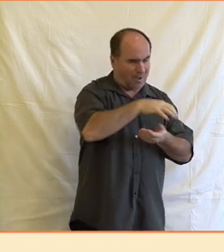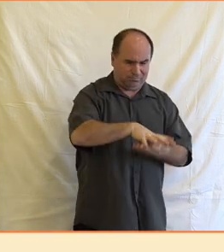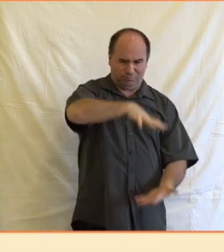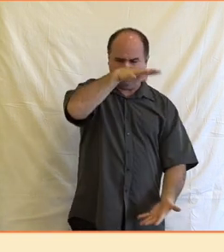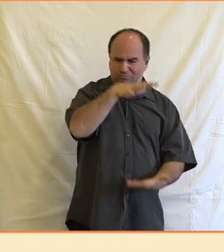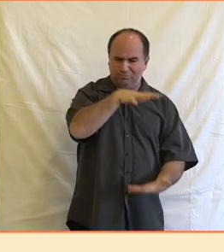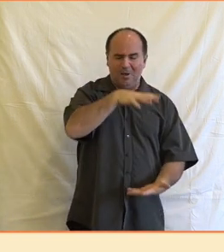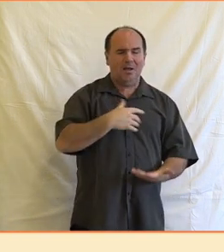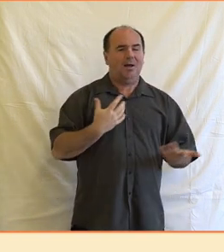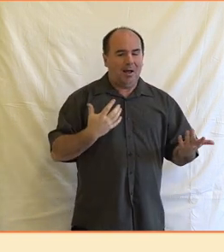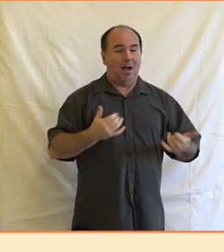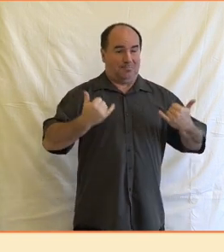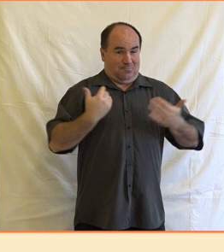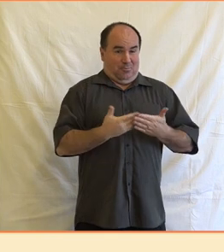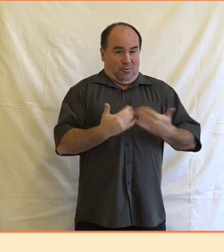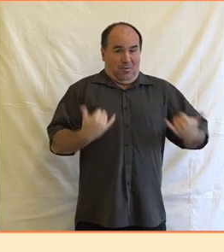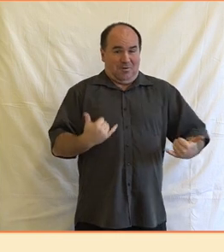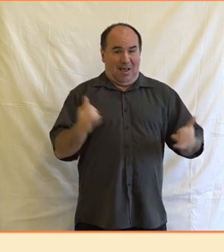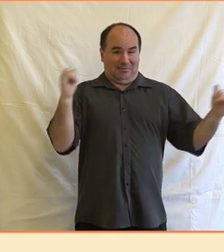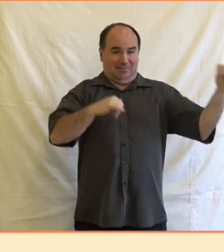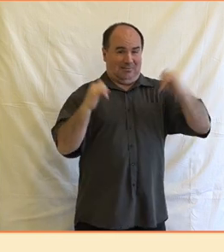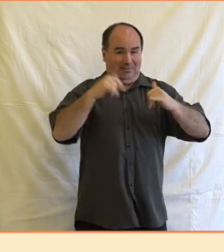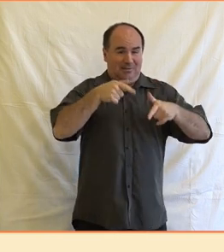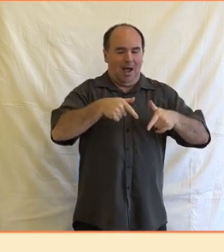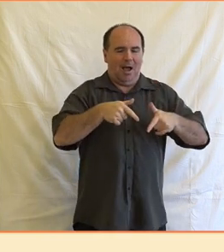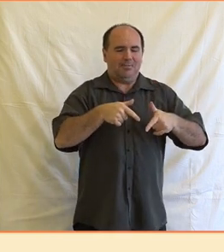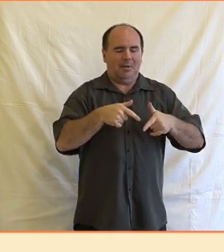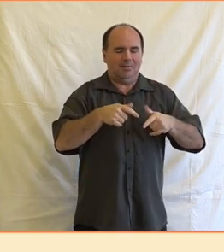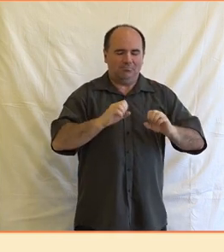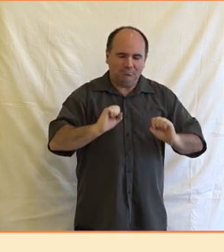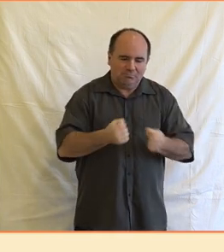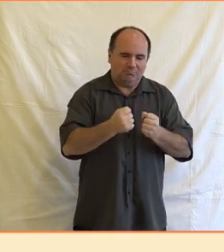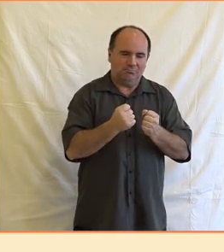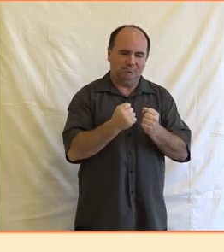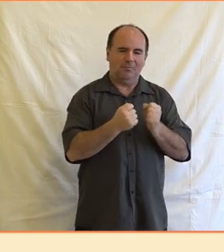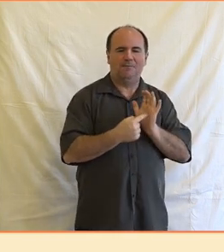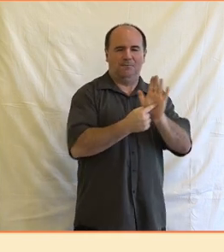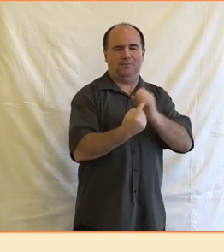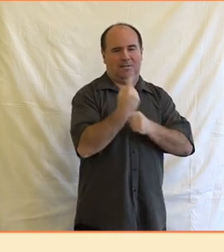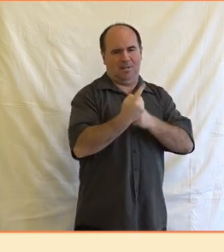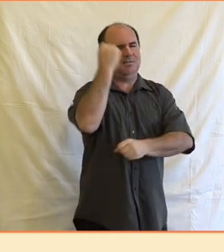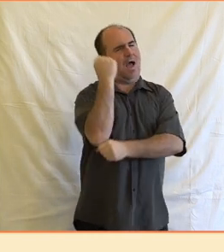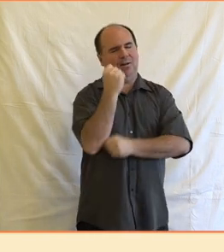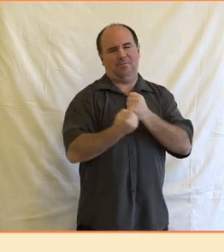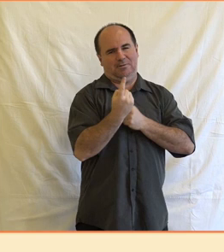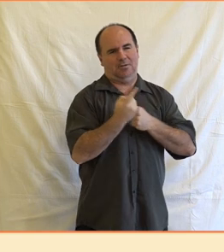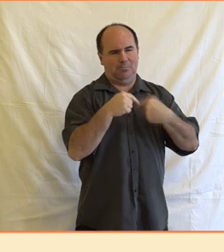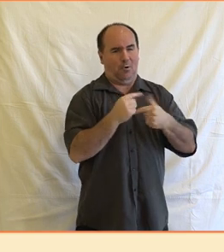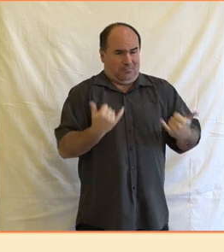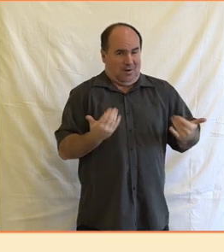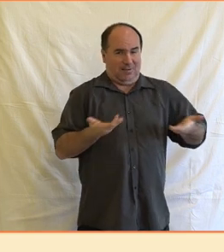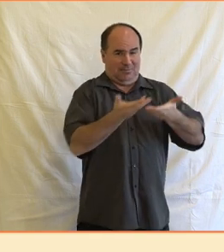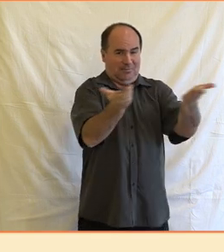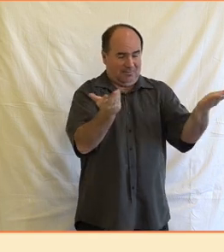proto dnešní kolokvium tady zpracovali ta nejzákladnější data, protože v průběhu celého dopoledne a odpoledne se budete